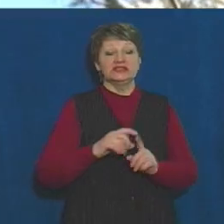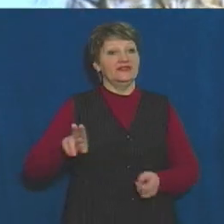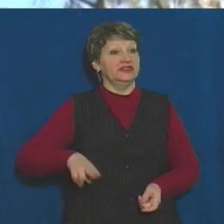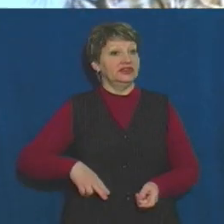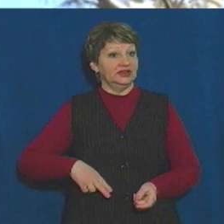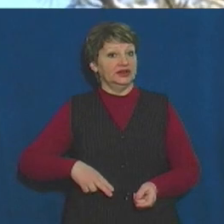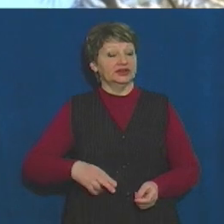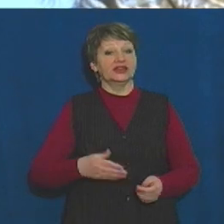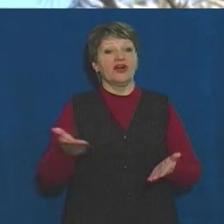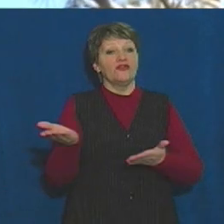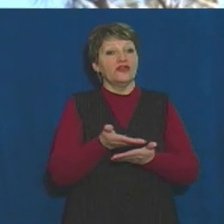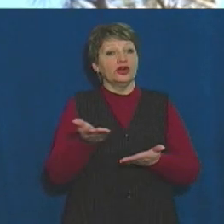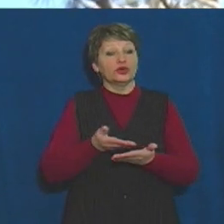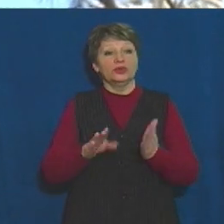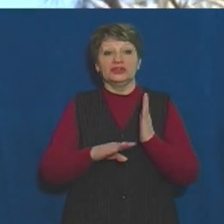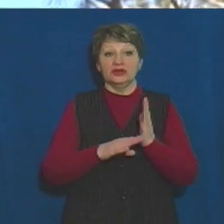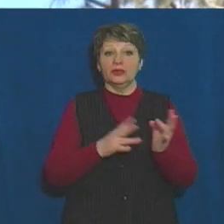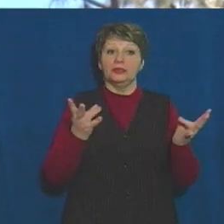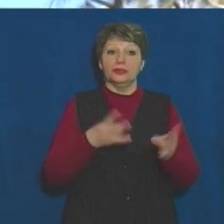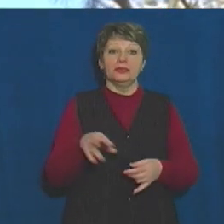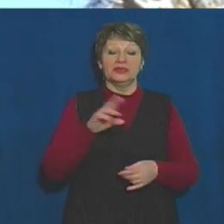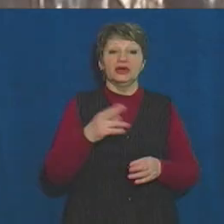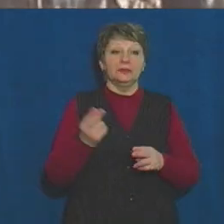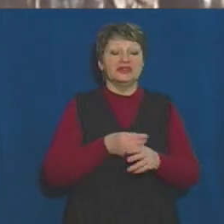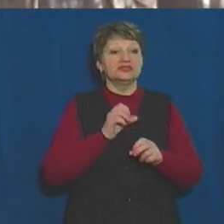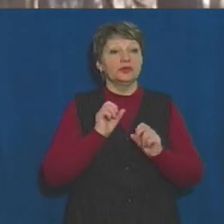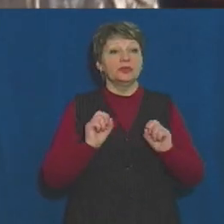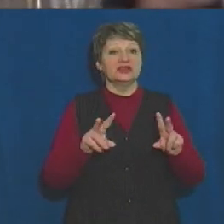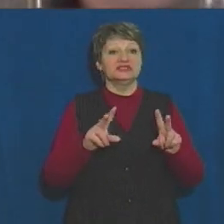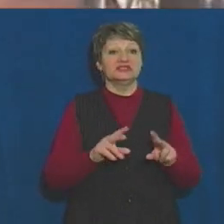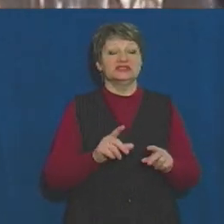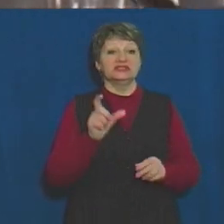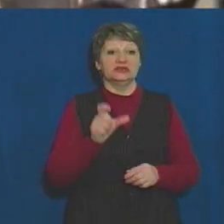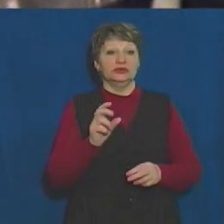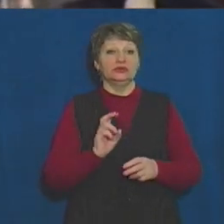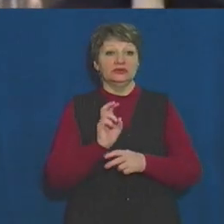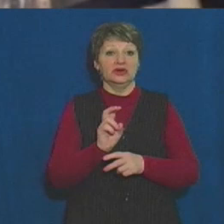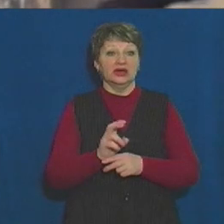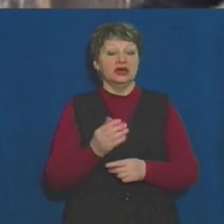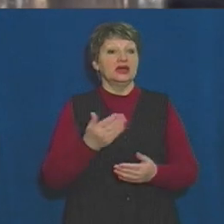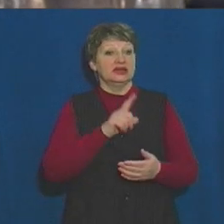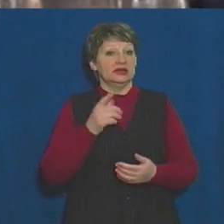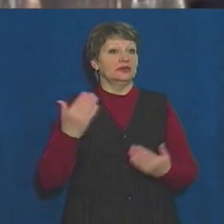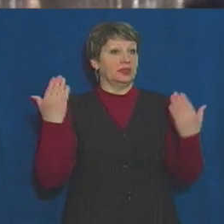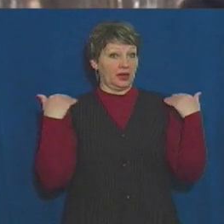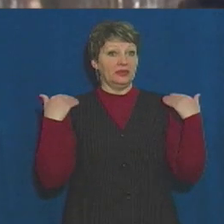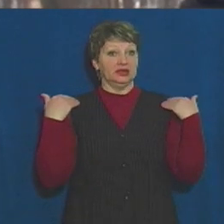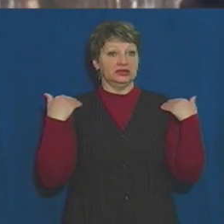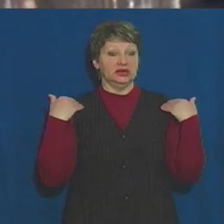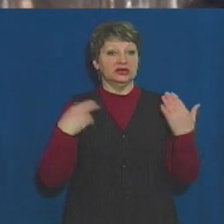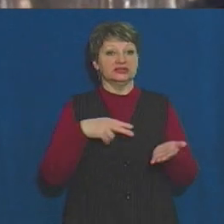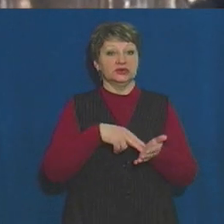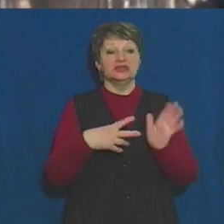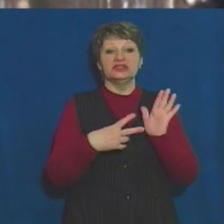Бегейми, вирубувати деревину потрібно для безпеки відвідувачів. Ззаді мене стоїть, це тільки на одному квадратному метрі, 7